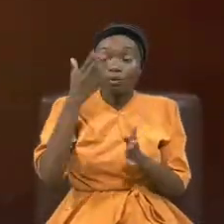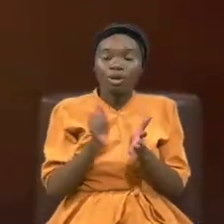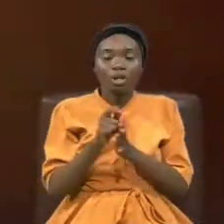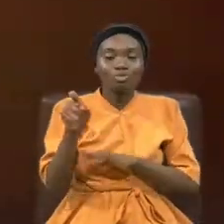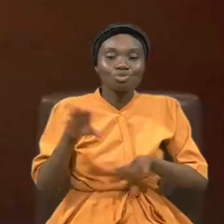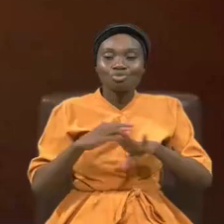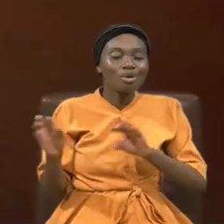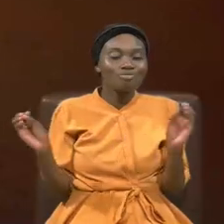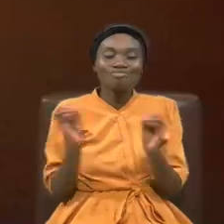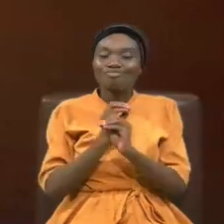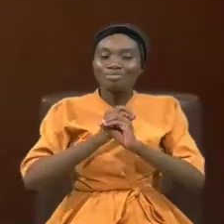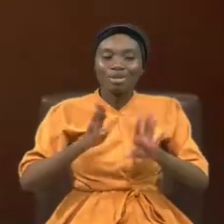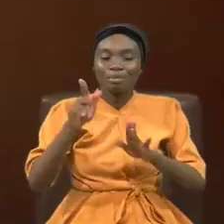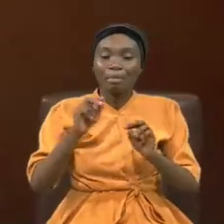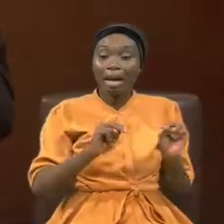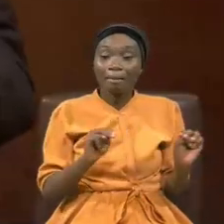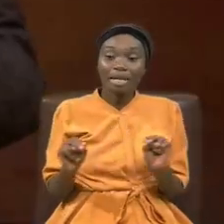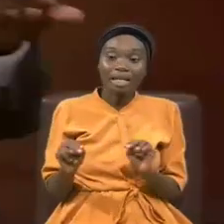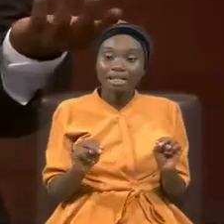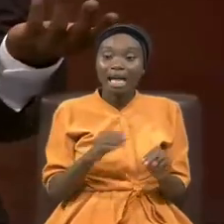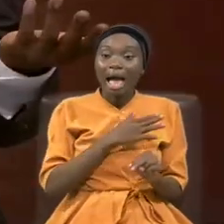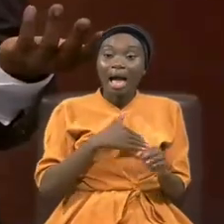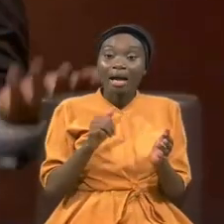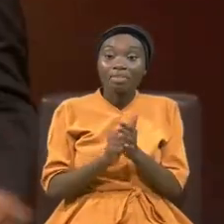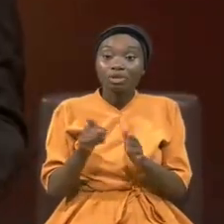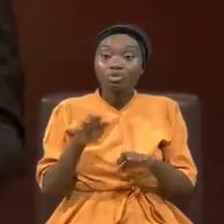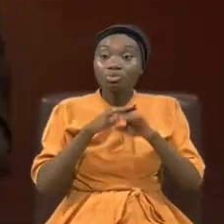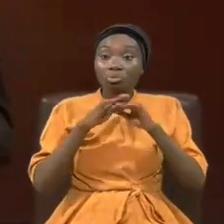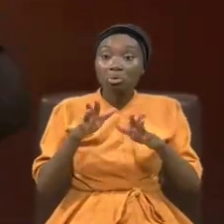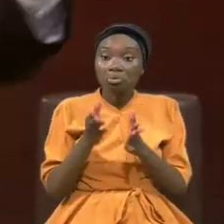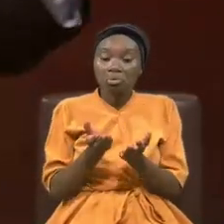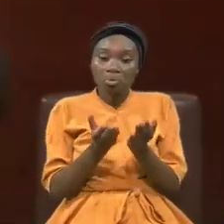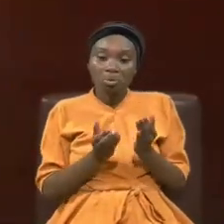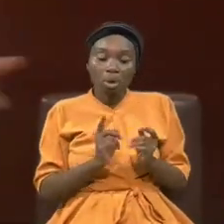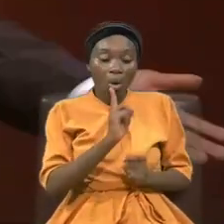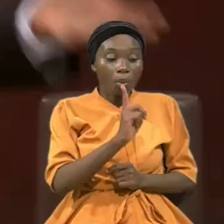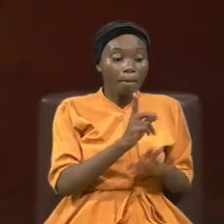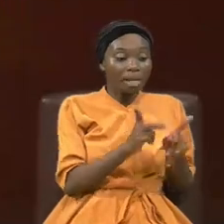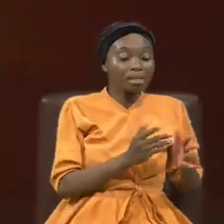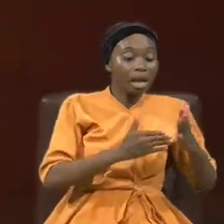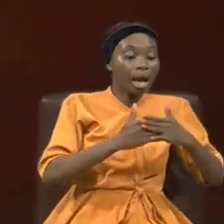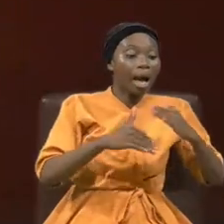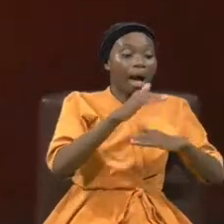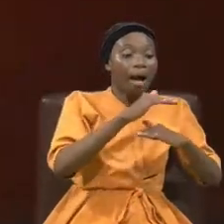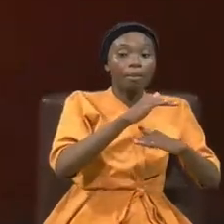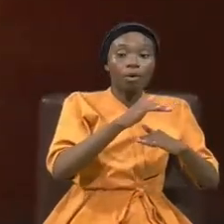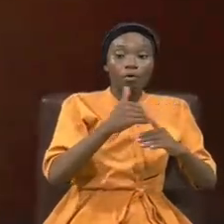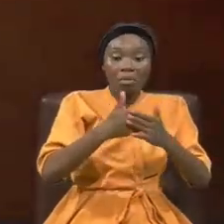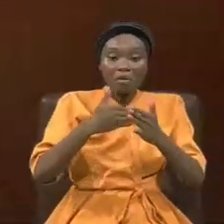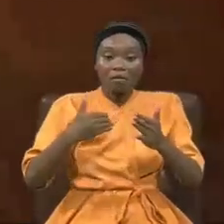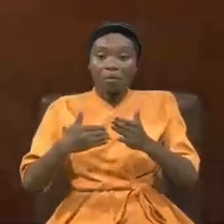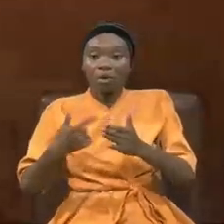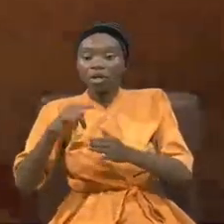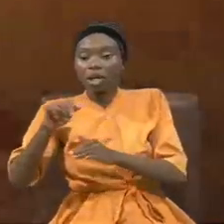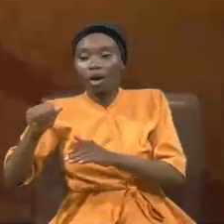Seigneur? D'observer ces choses sans prévention et de ne rien faire par faveur. Vous ne préférez